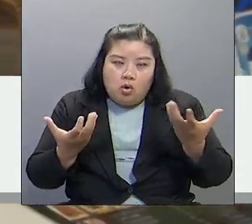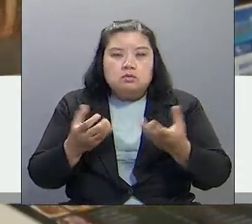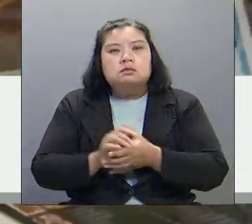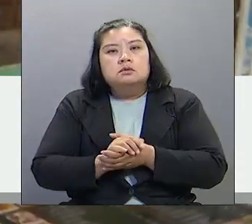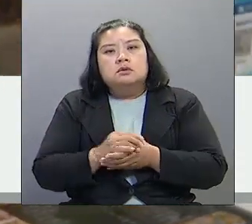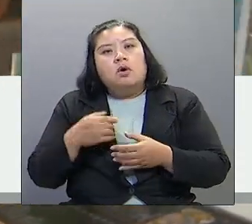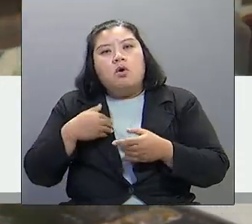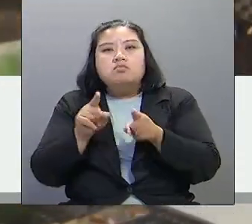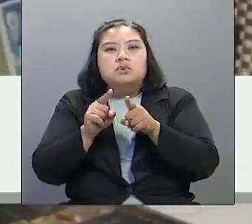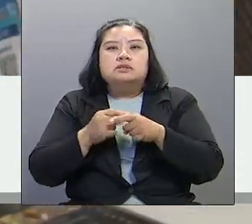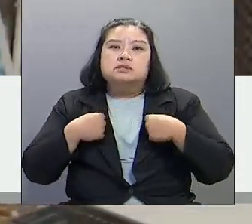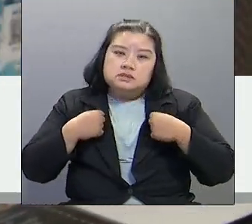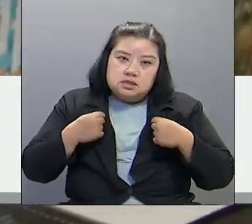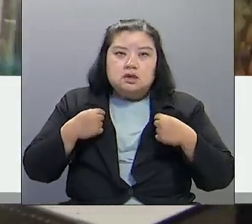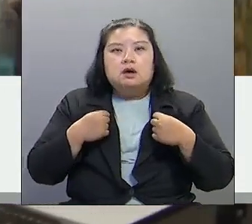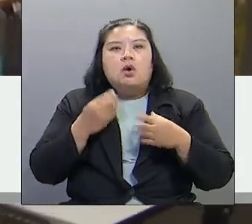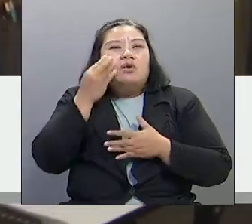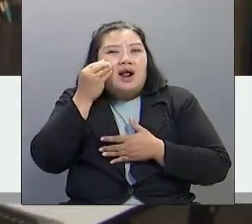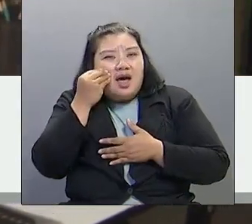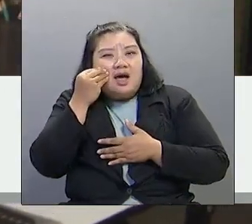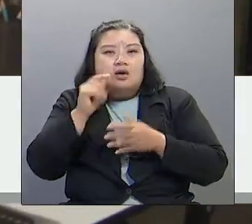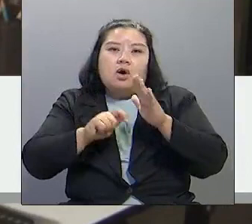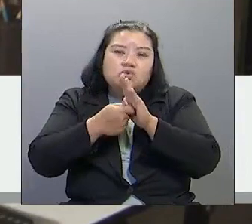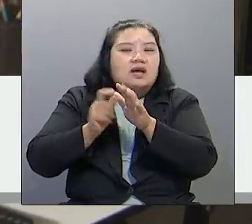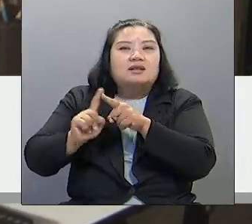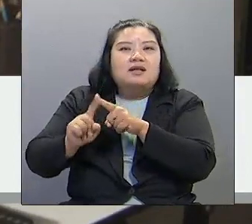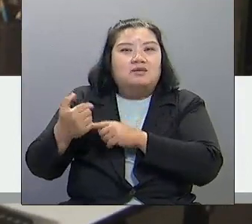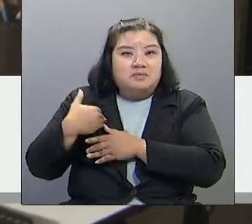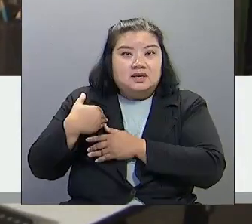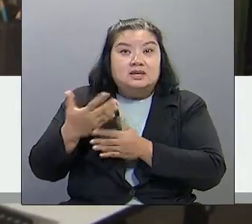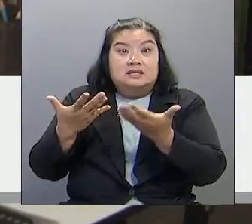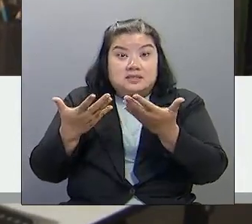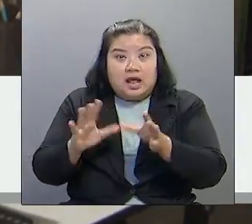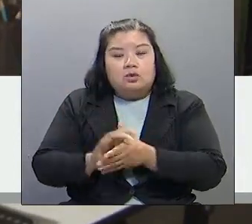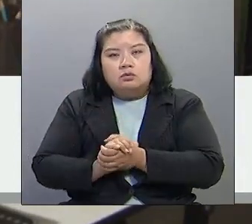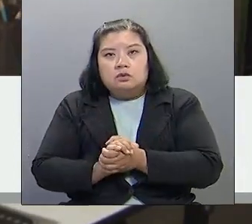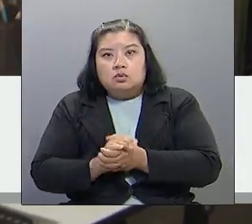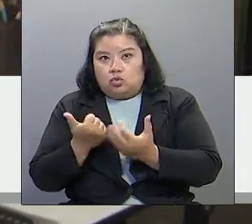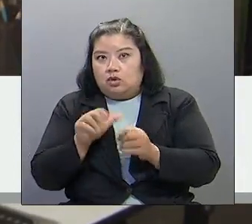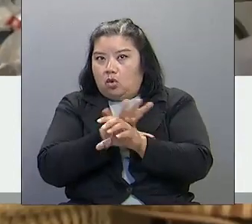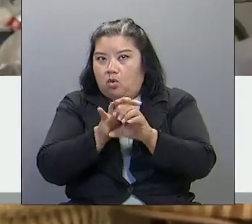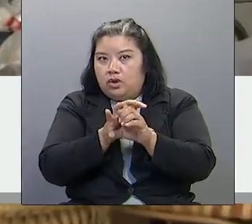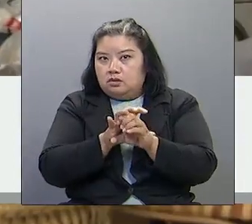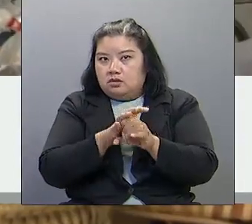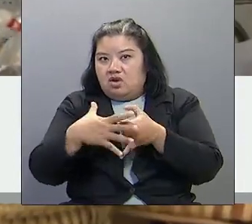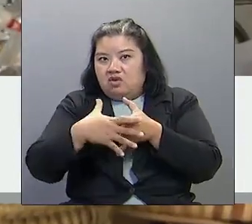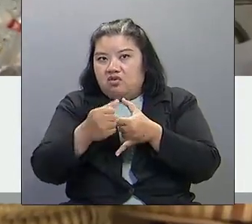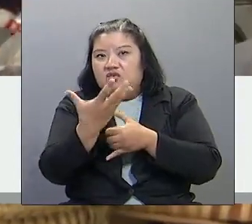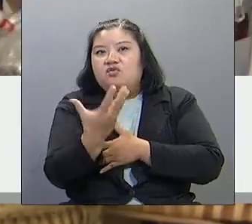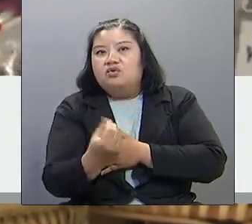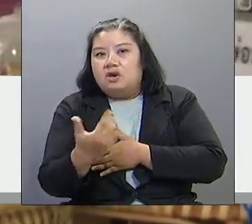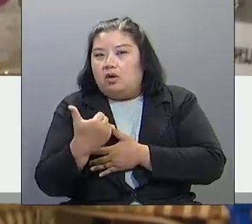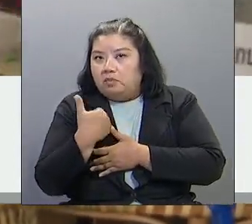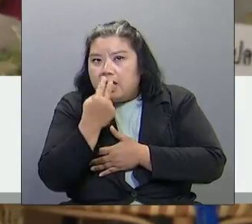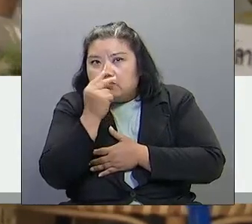ไปทีนี้โควิดเริ่มคลี่คลายก็เริ่มเห็นผู้ประกอบการเปิดร้านอาหารจีนกันมากขึ้นก็เลยมีทั้งผลดีผ